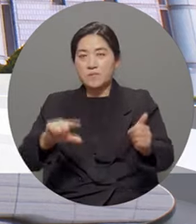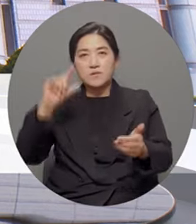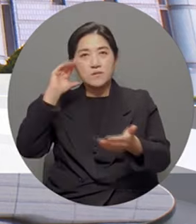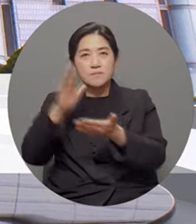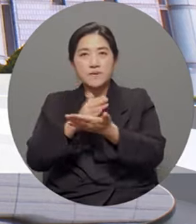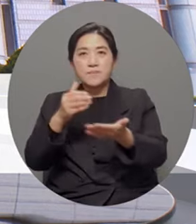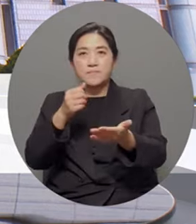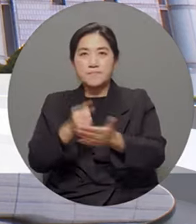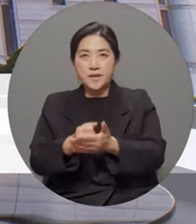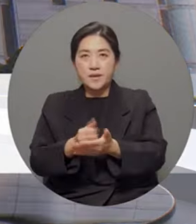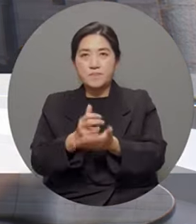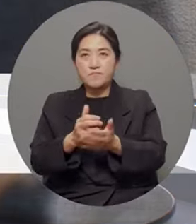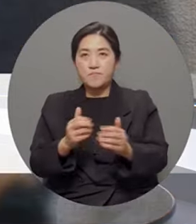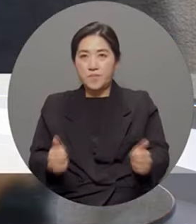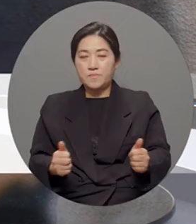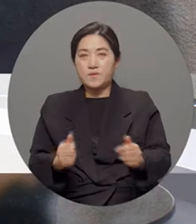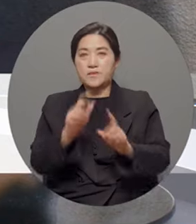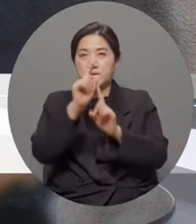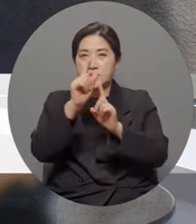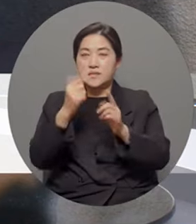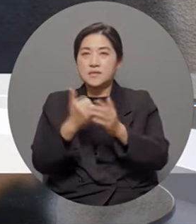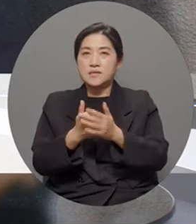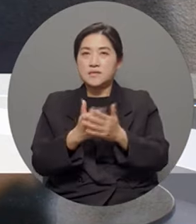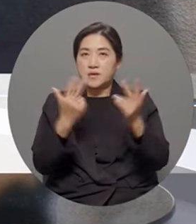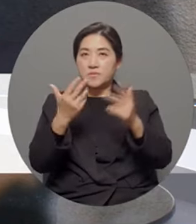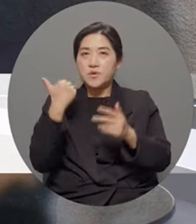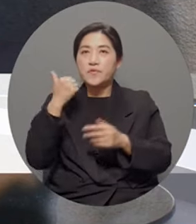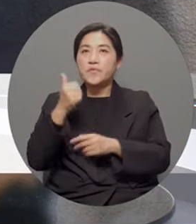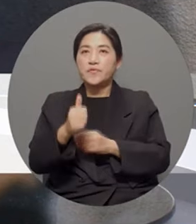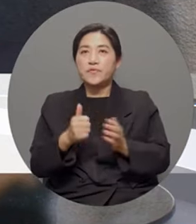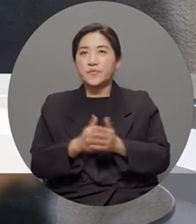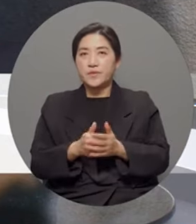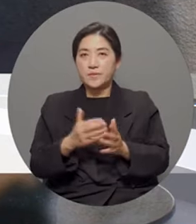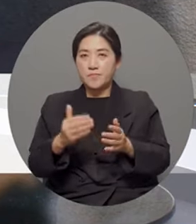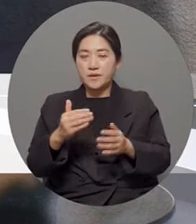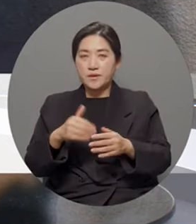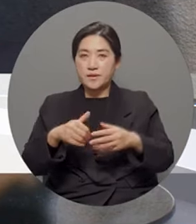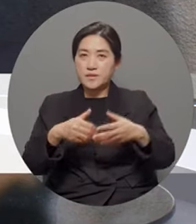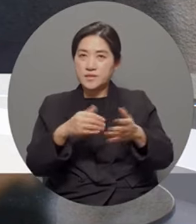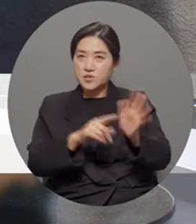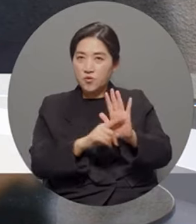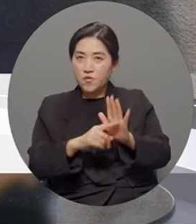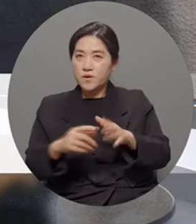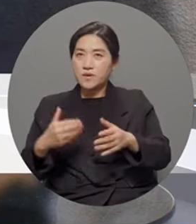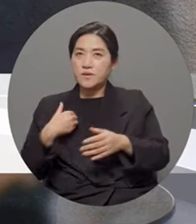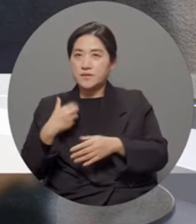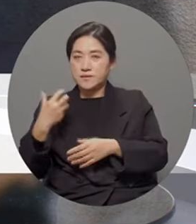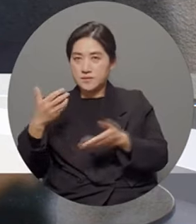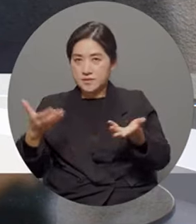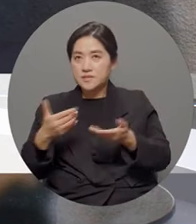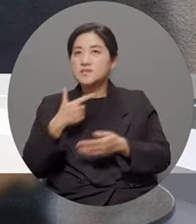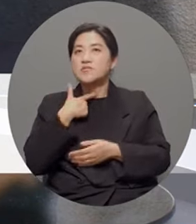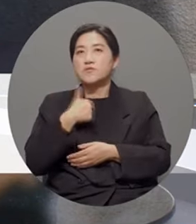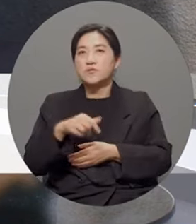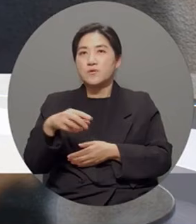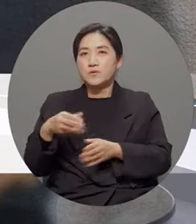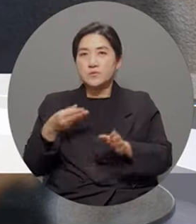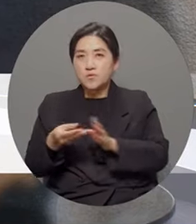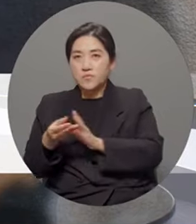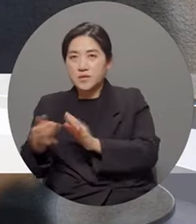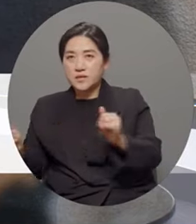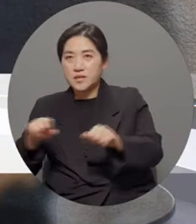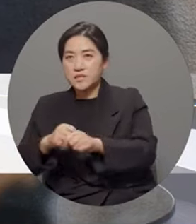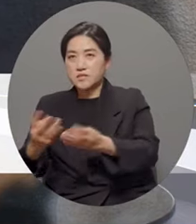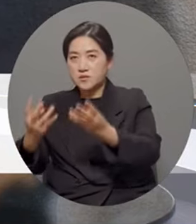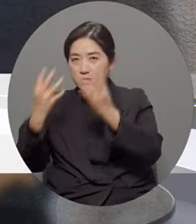나왔습니다. 법원은 이전 대표의 캠프 출신인 로비스트에게 징역형을 선고하면서 이 대표의 최측근에게 로비가